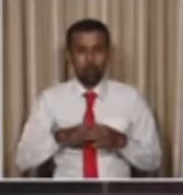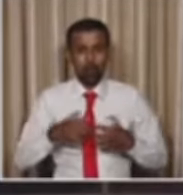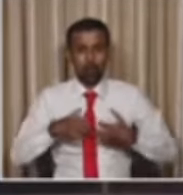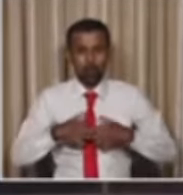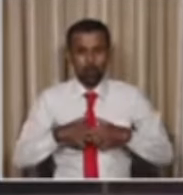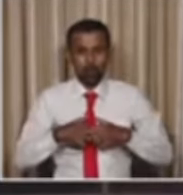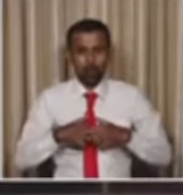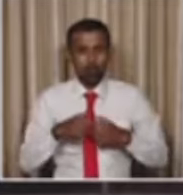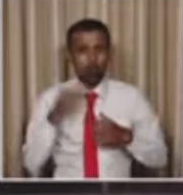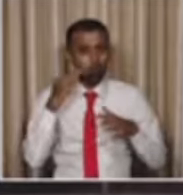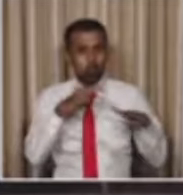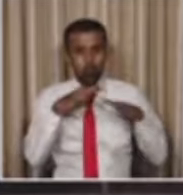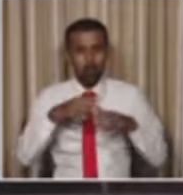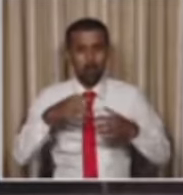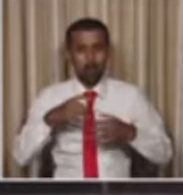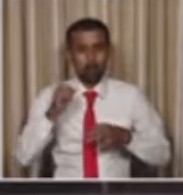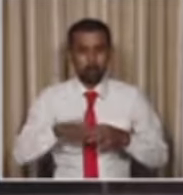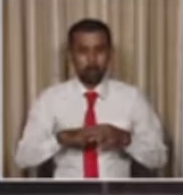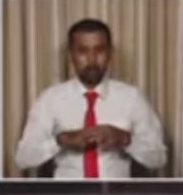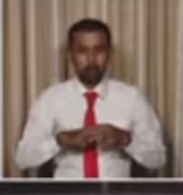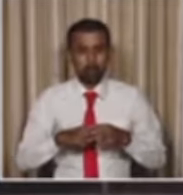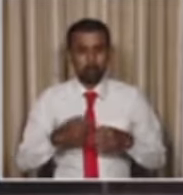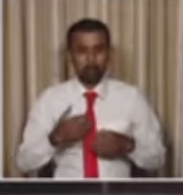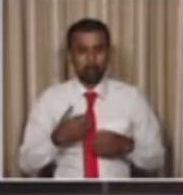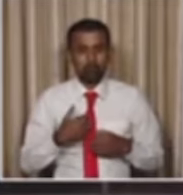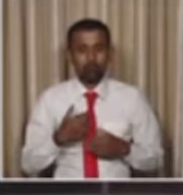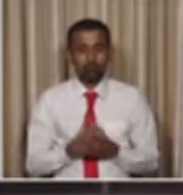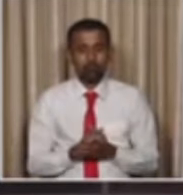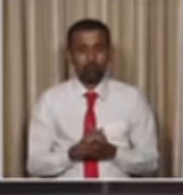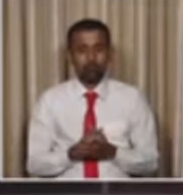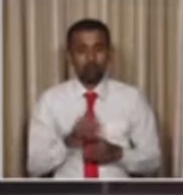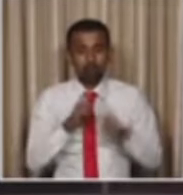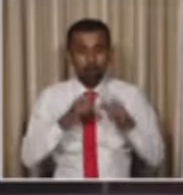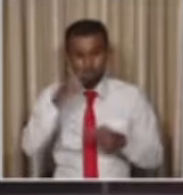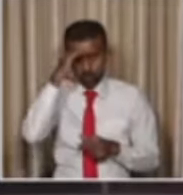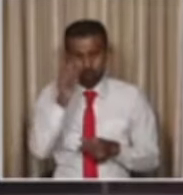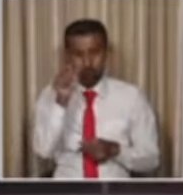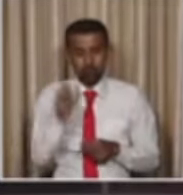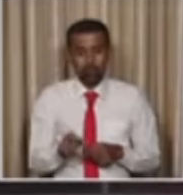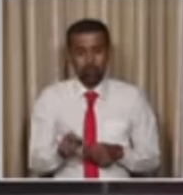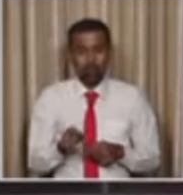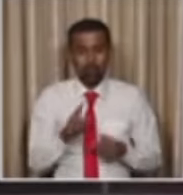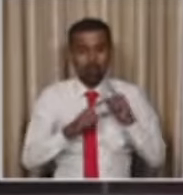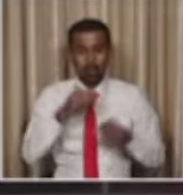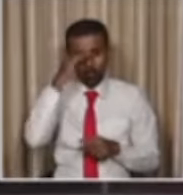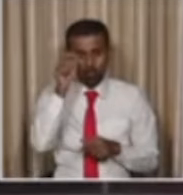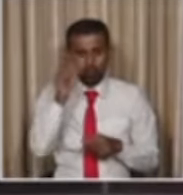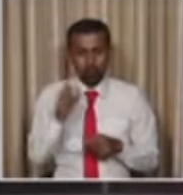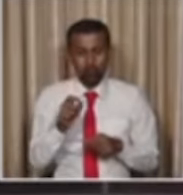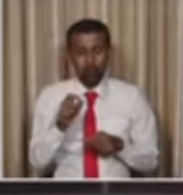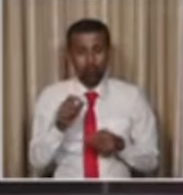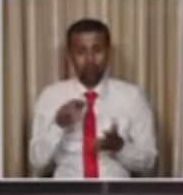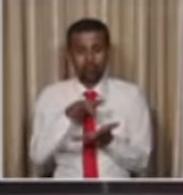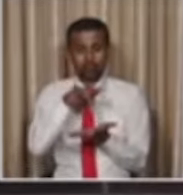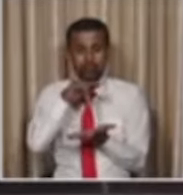මේ මහ ජනතාවගේ ප්‍රශ්නයක් අපිට ගෙනෙන්න තියෙන්නේ කතානායකතුමාට කතානායකතුමා